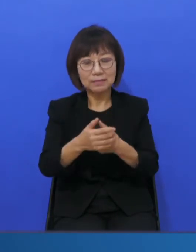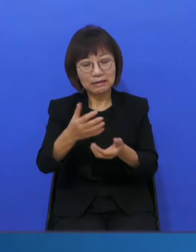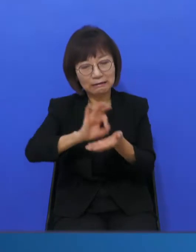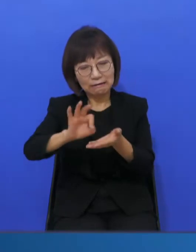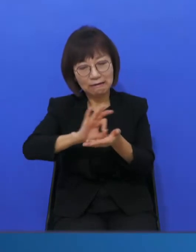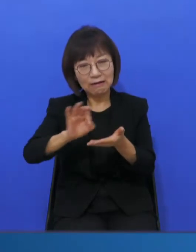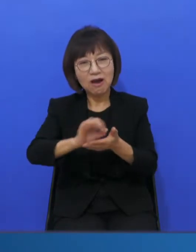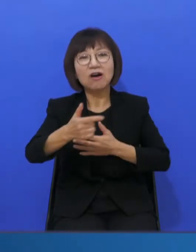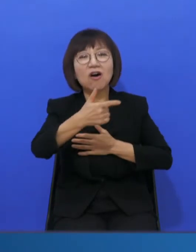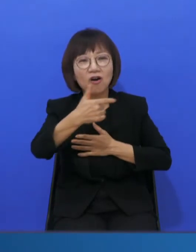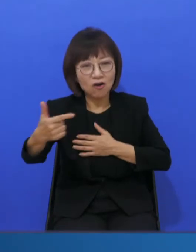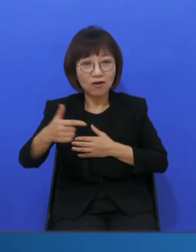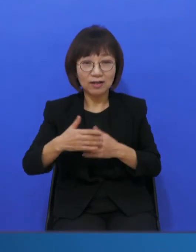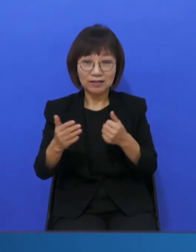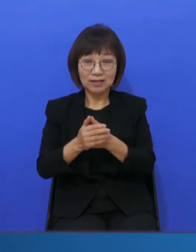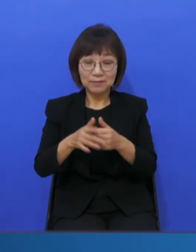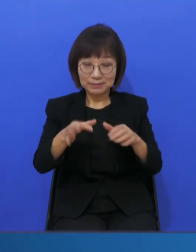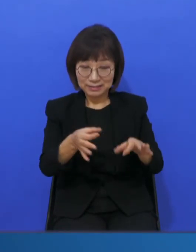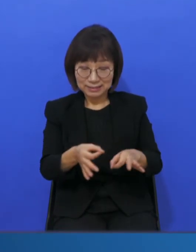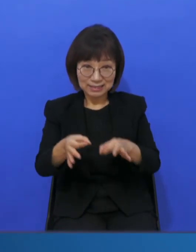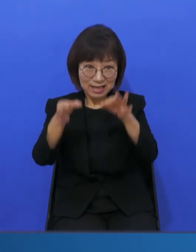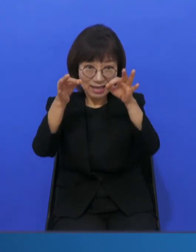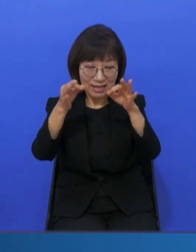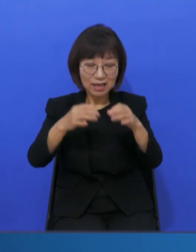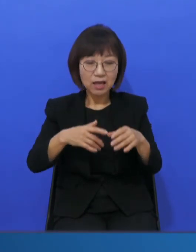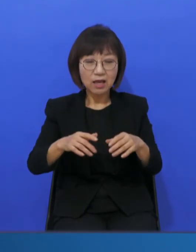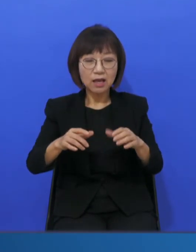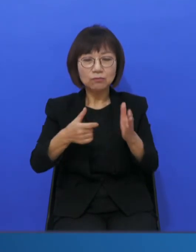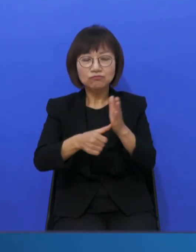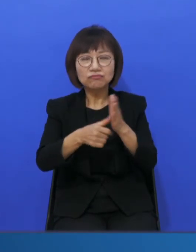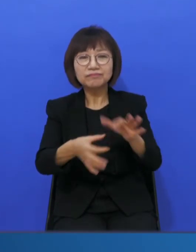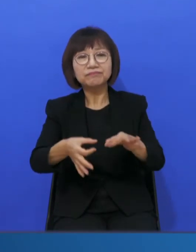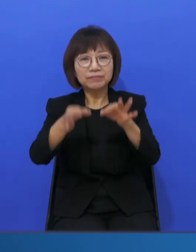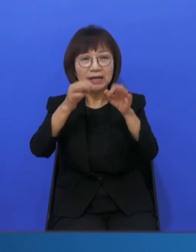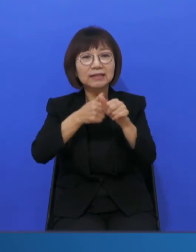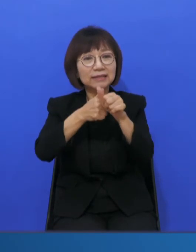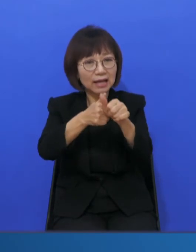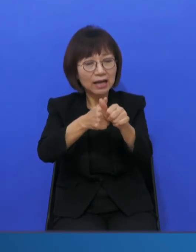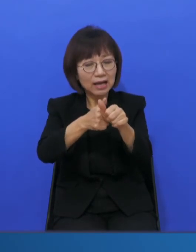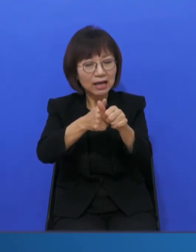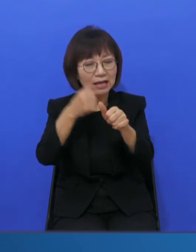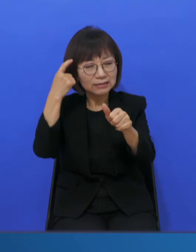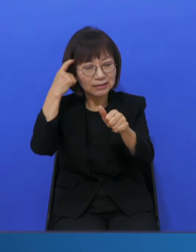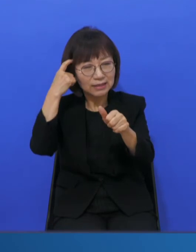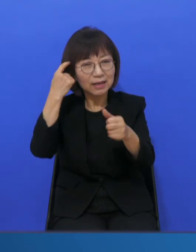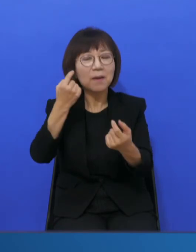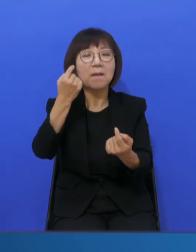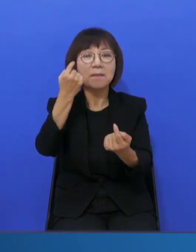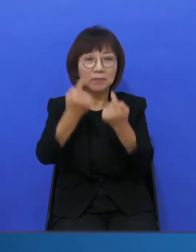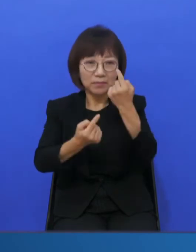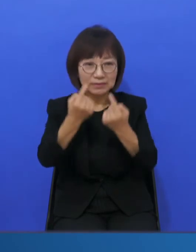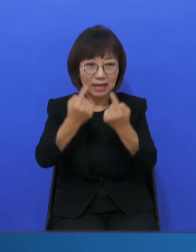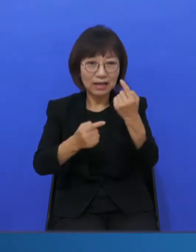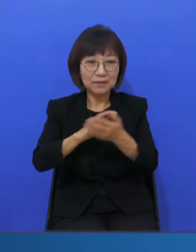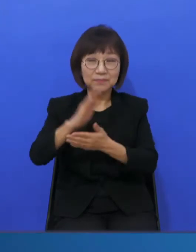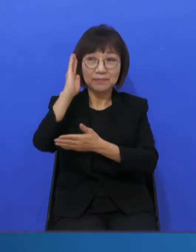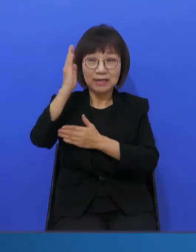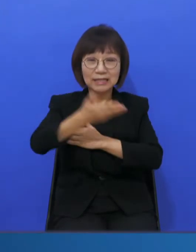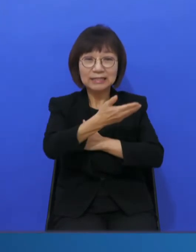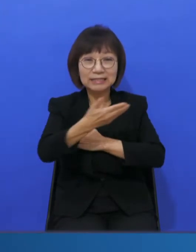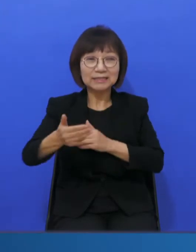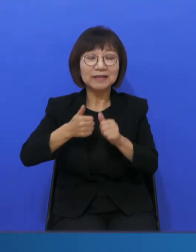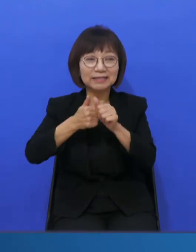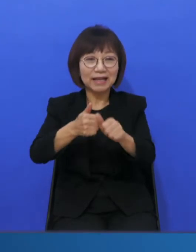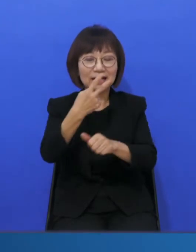됩니다. 이번 가격 조정은 물가 상승에 따라 가격을 인상한다는 취지도 있지만 메시지 흐름에